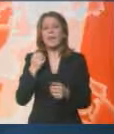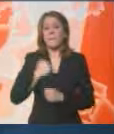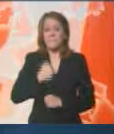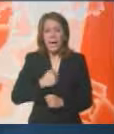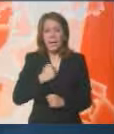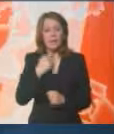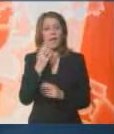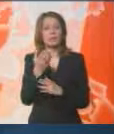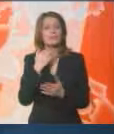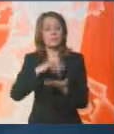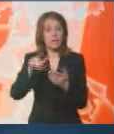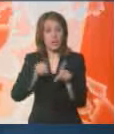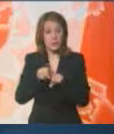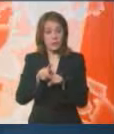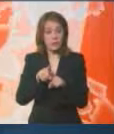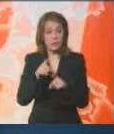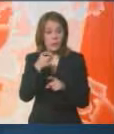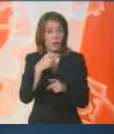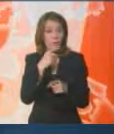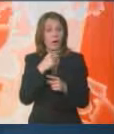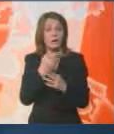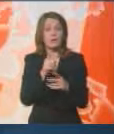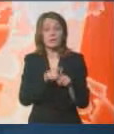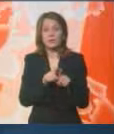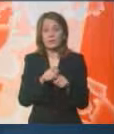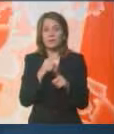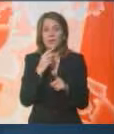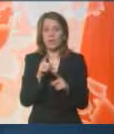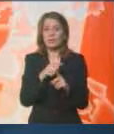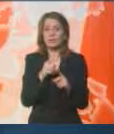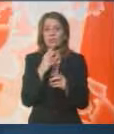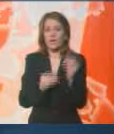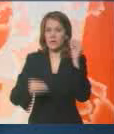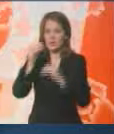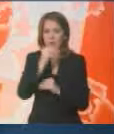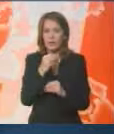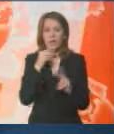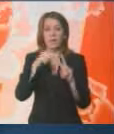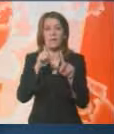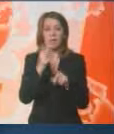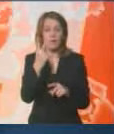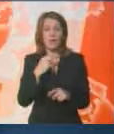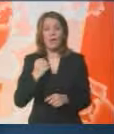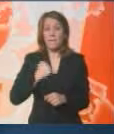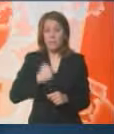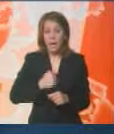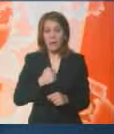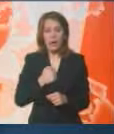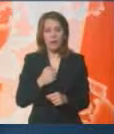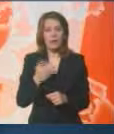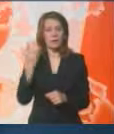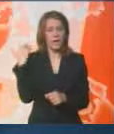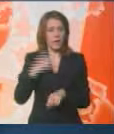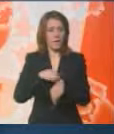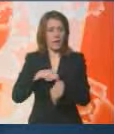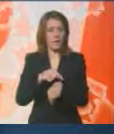smeštajem po banjama? Je li njih kači ovaj zakon? Tako je, i njih kači. Banjski turizam je stagnirao u prethodnom